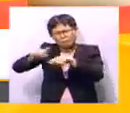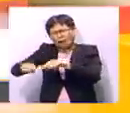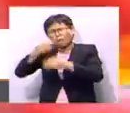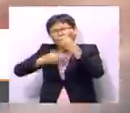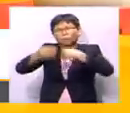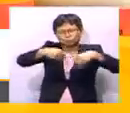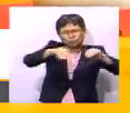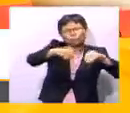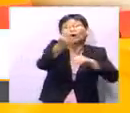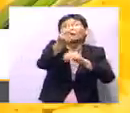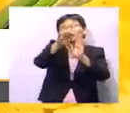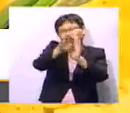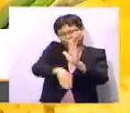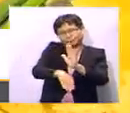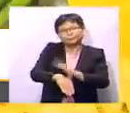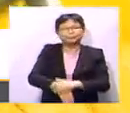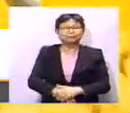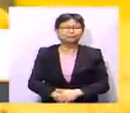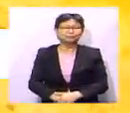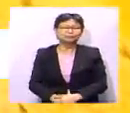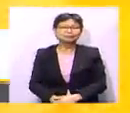dijual pada harga berpatutan.